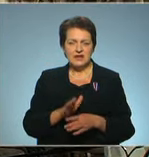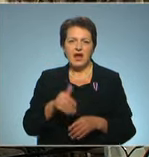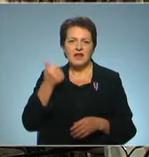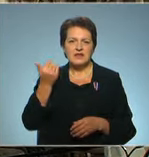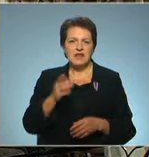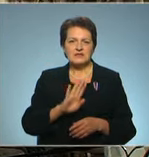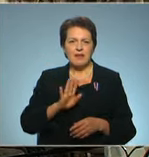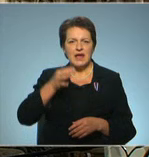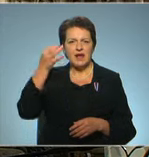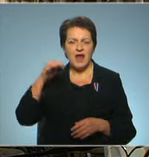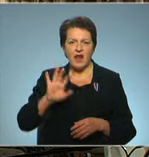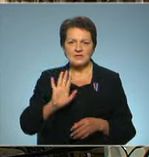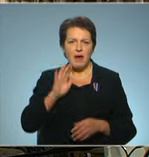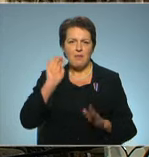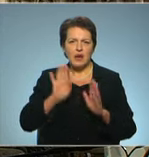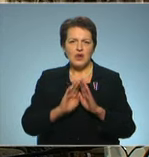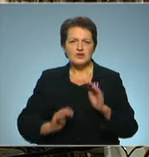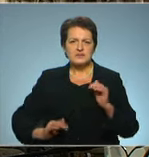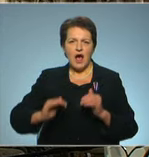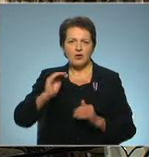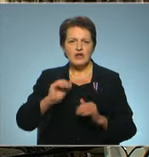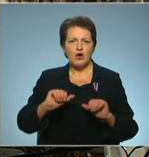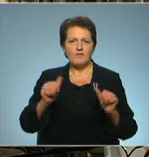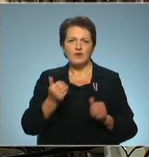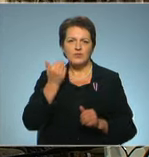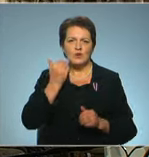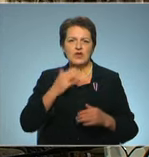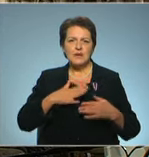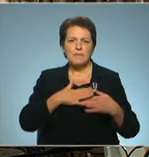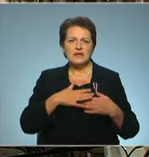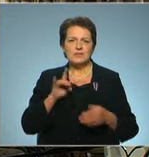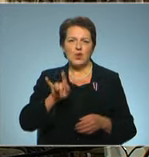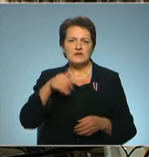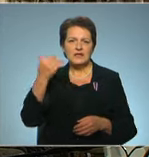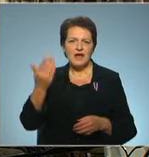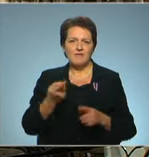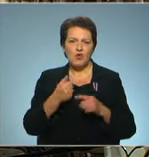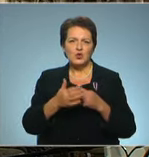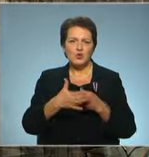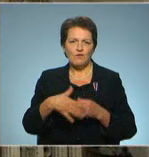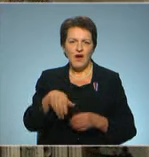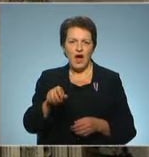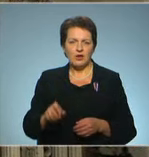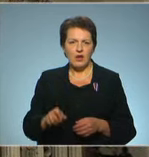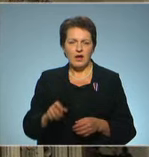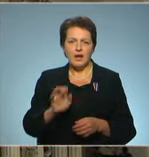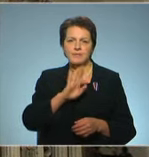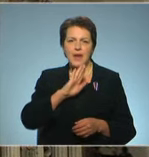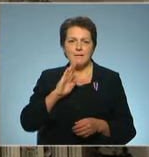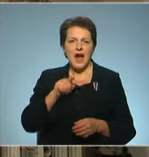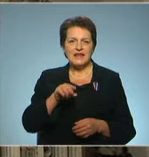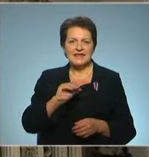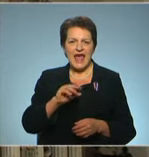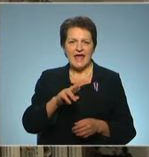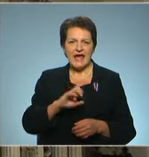ir dēls, par paklausības augstāko formu nosauc mīlestību uz Dievu un tuvāko. Māte Terēze droši